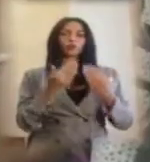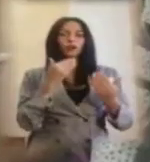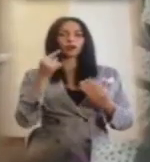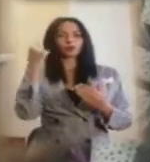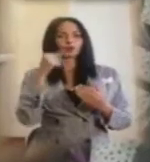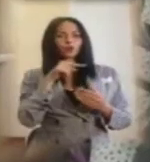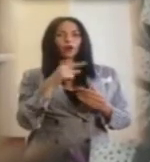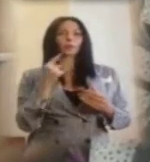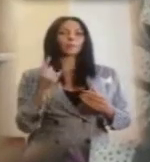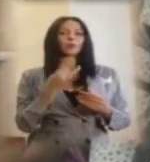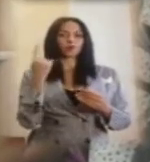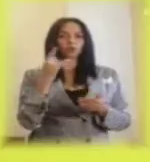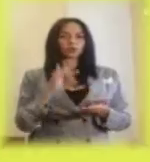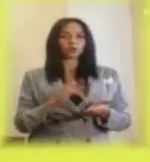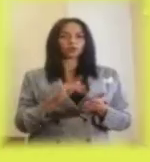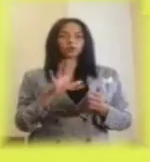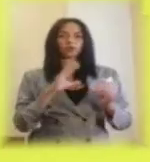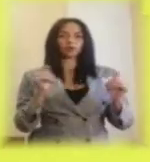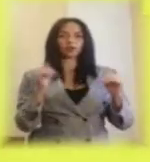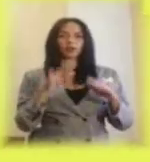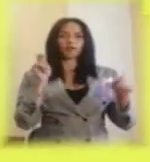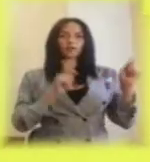фестиваль «Не інста-мама».